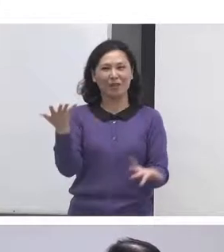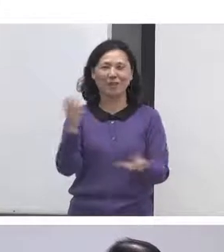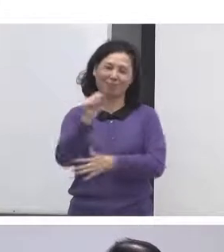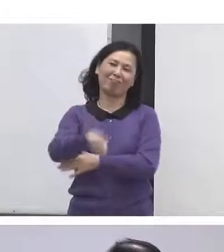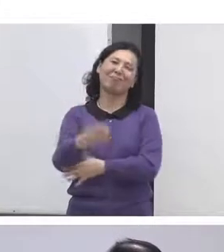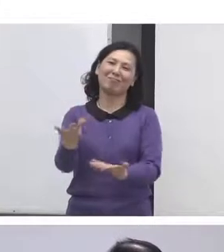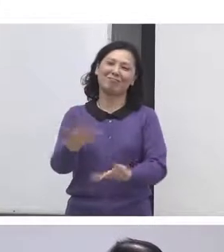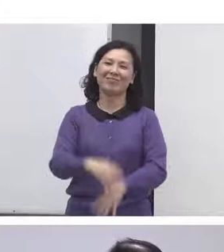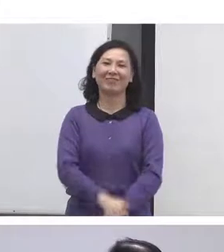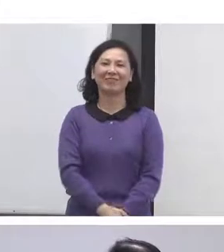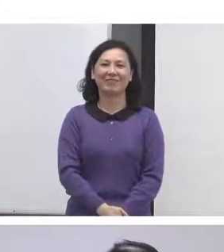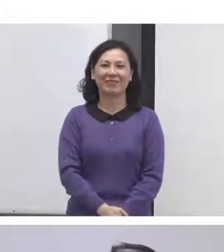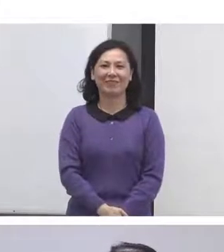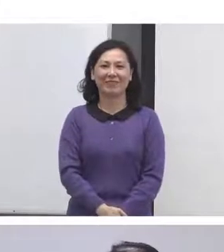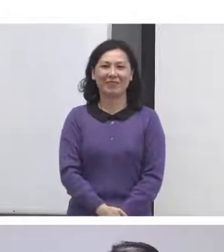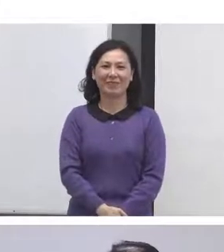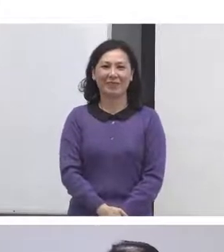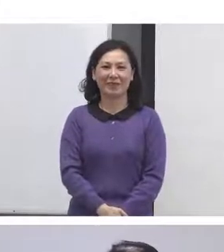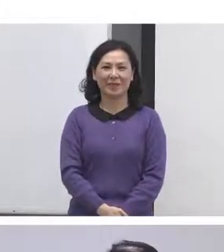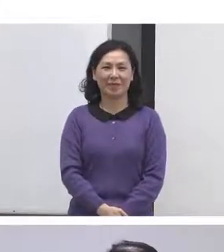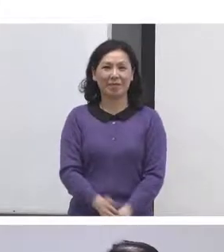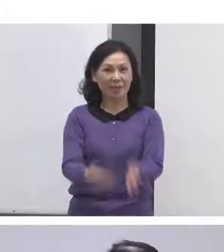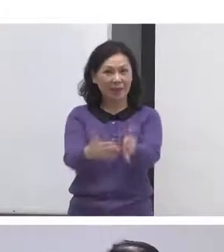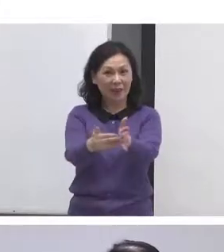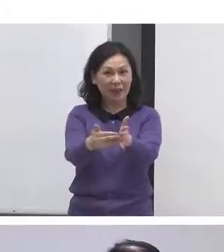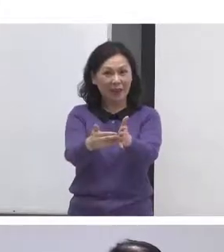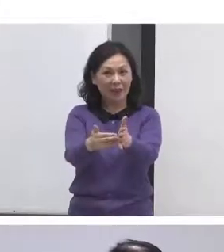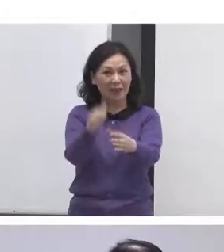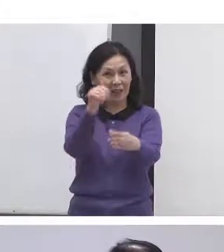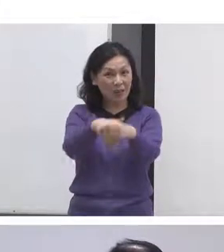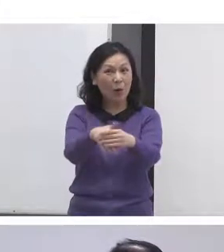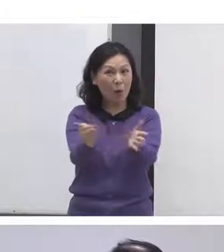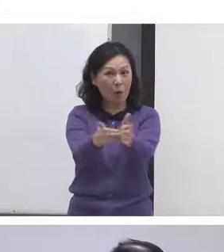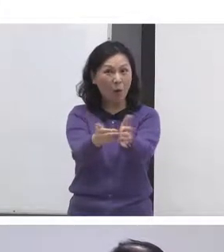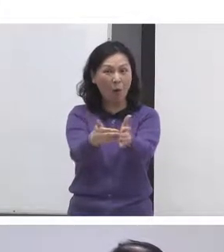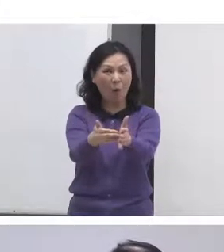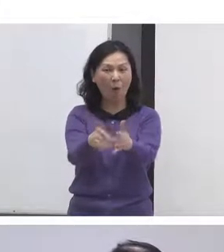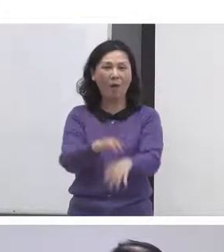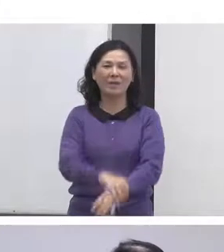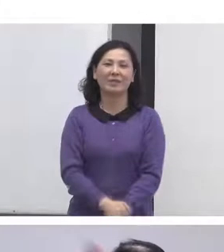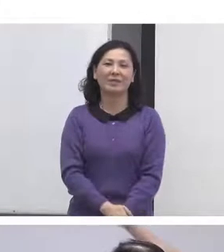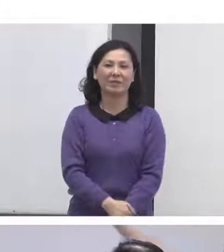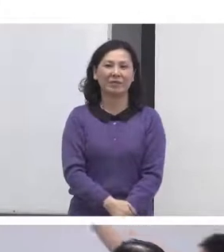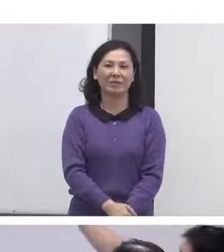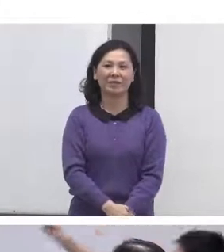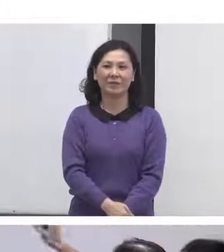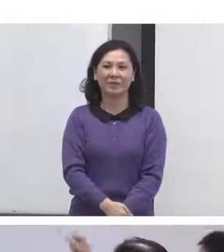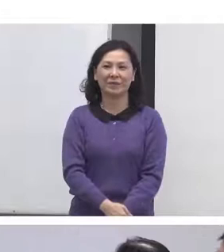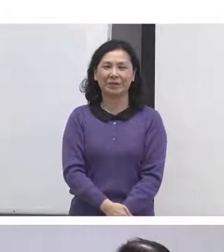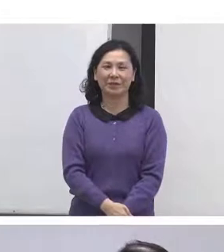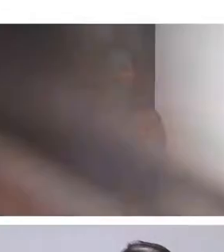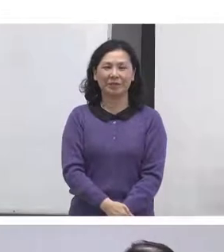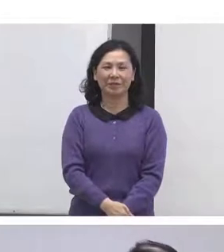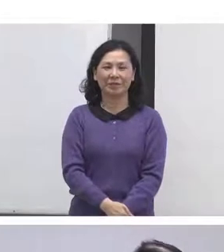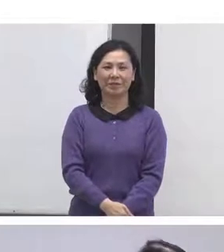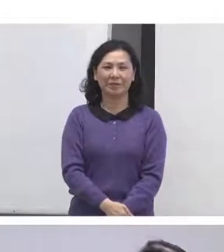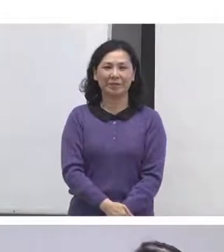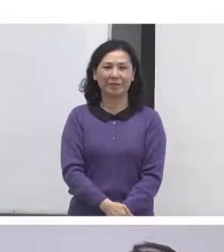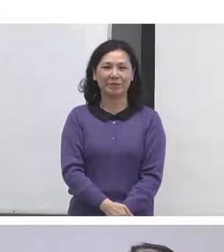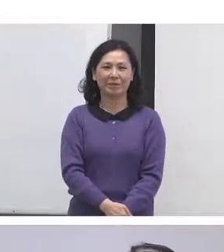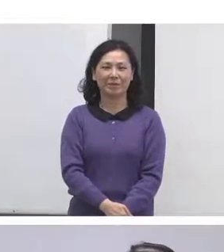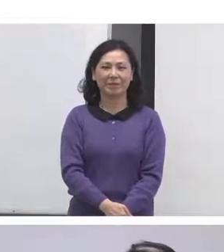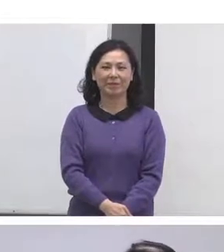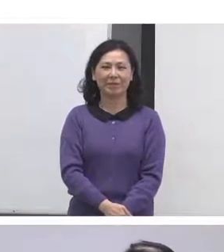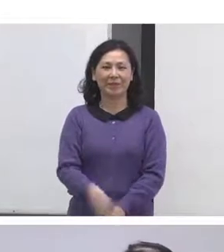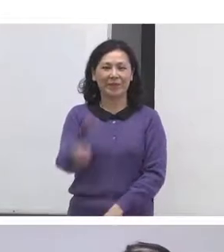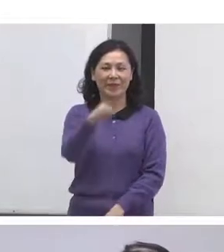好了，成功结束了吗？ 投票 结束了。 同票， 同票， 哦，五票了。 哈，大